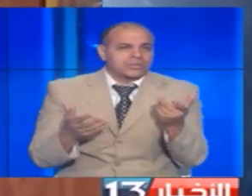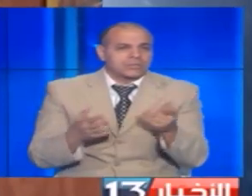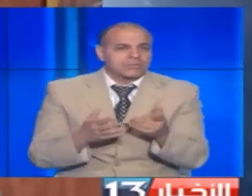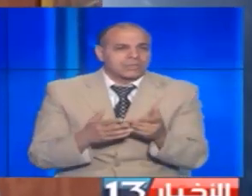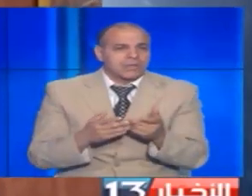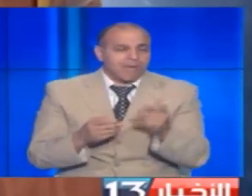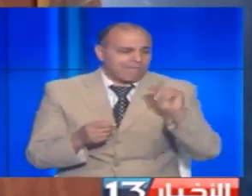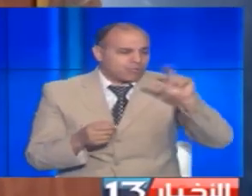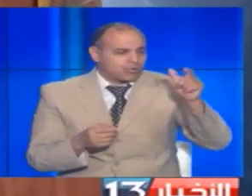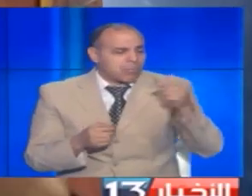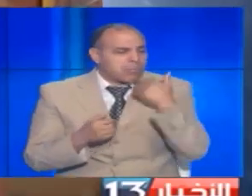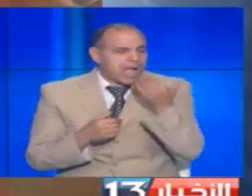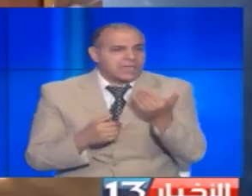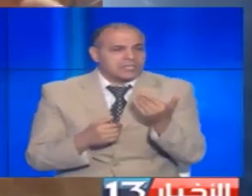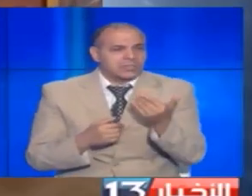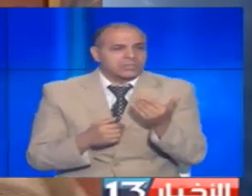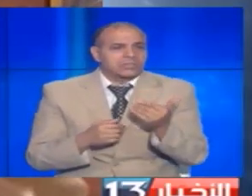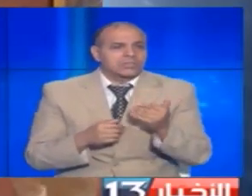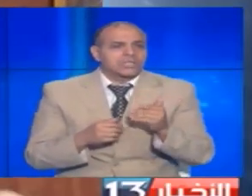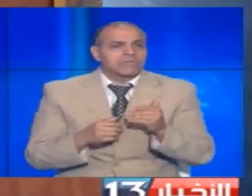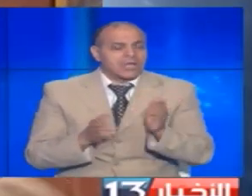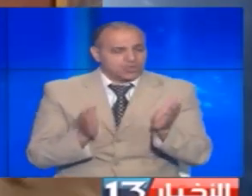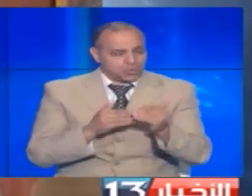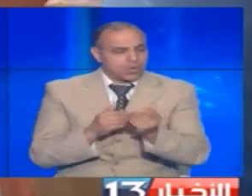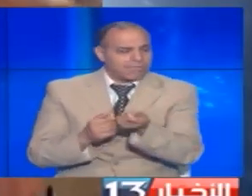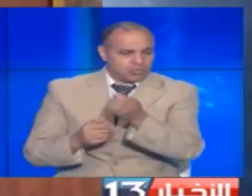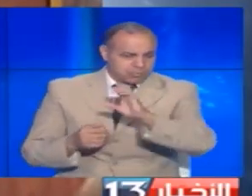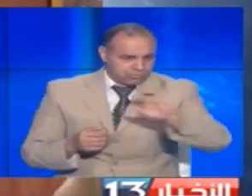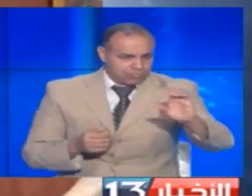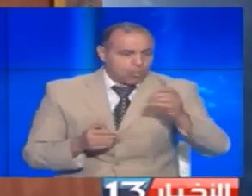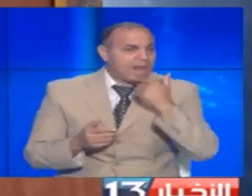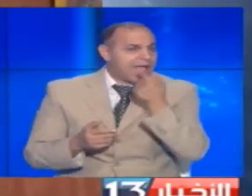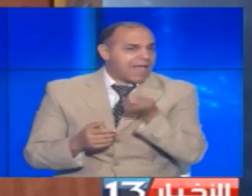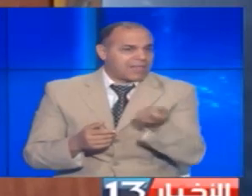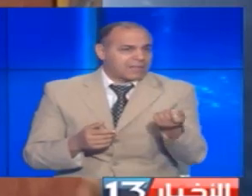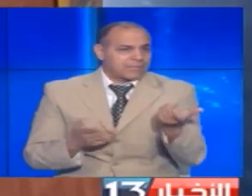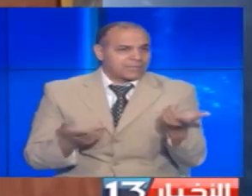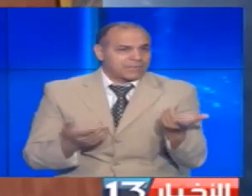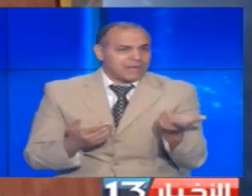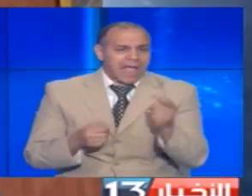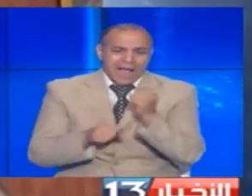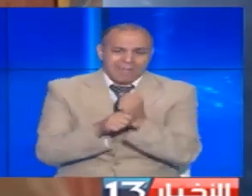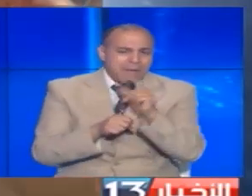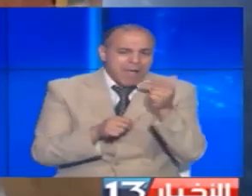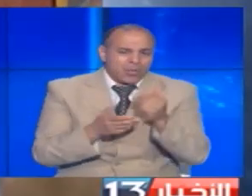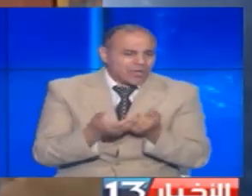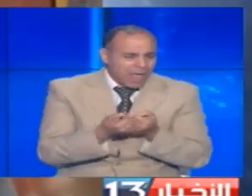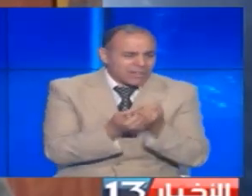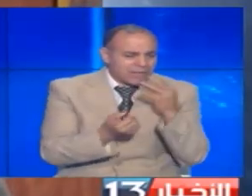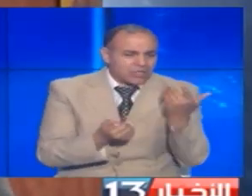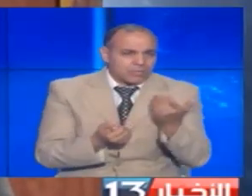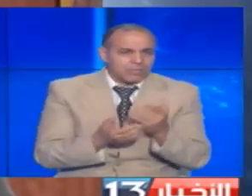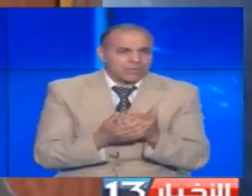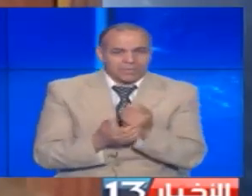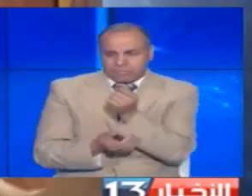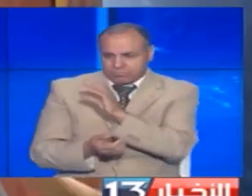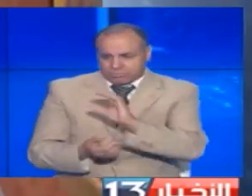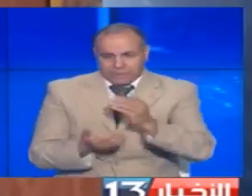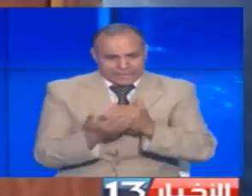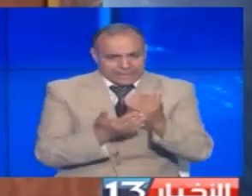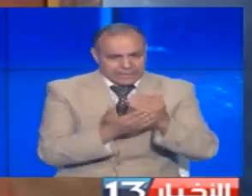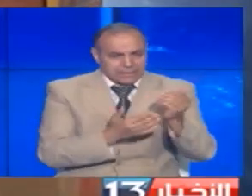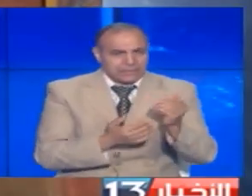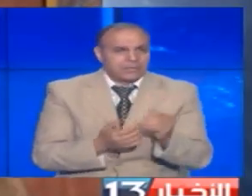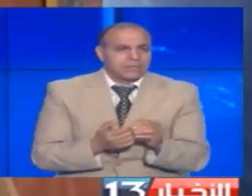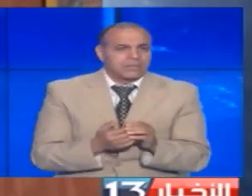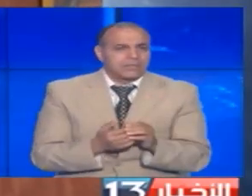عنديش داخل قار يمكنها الاسد انها تنتج الى المؤسسات الماليه بش تاخذ التمويل بس سواء تبني